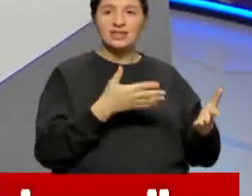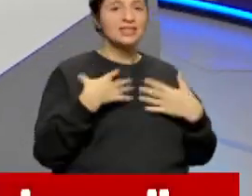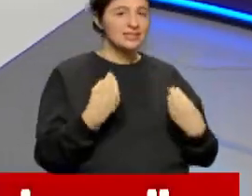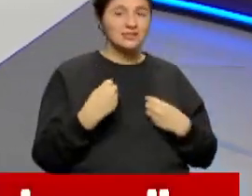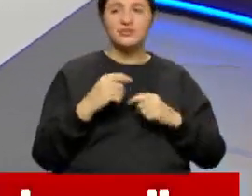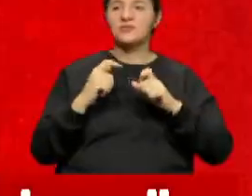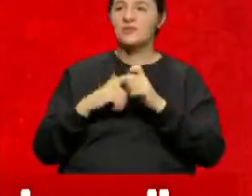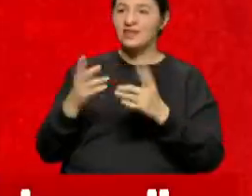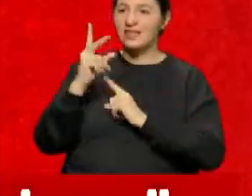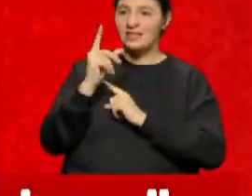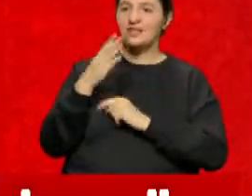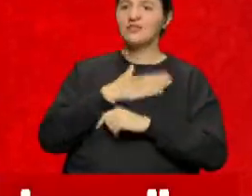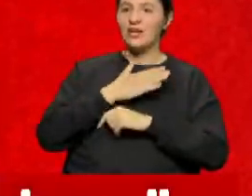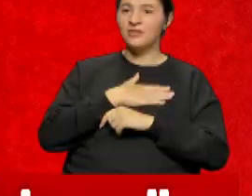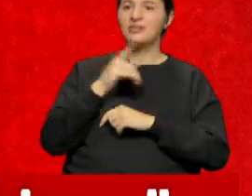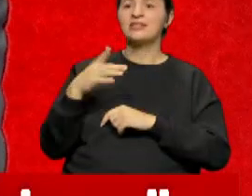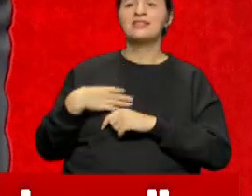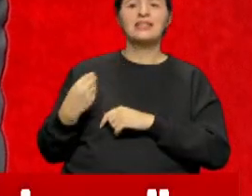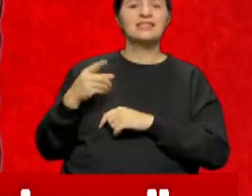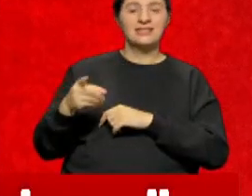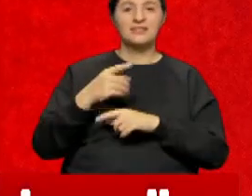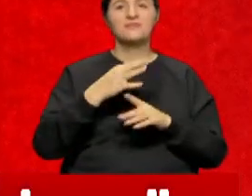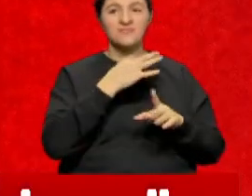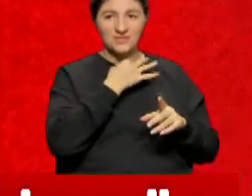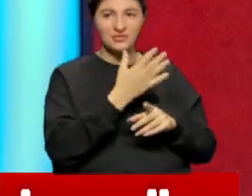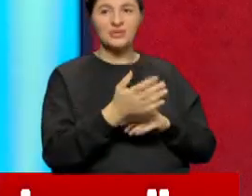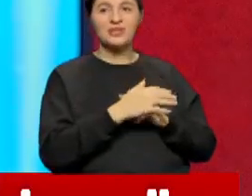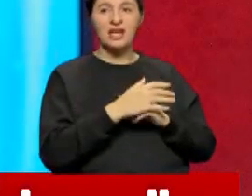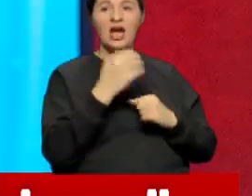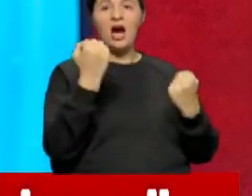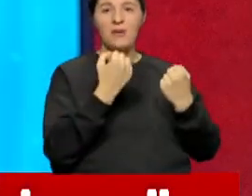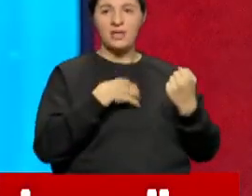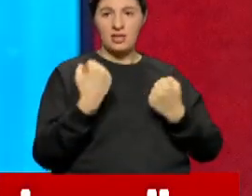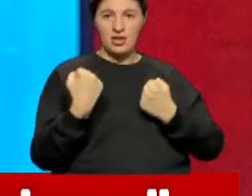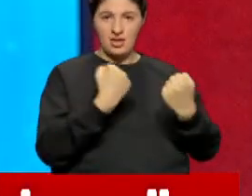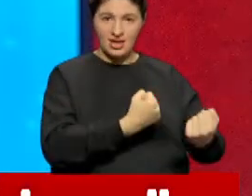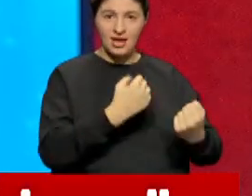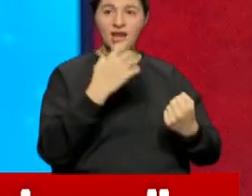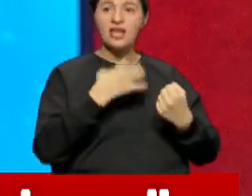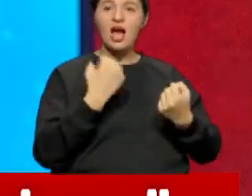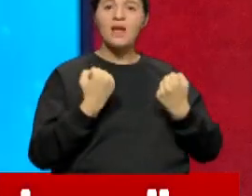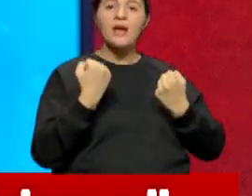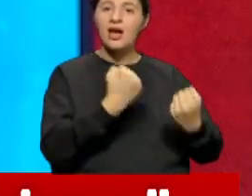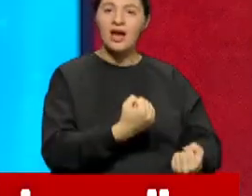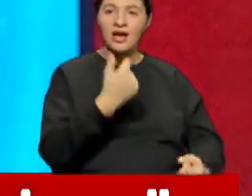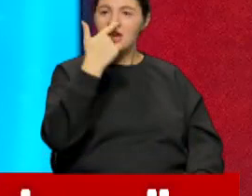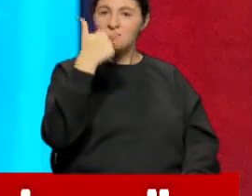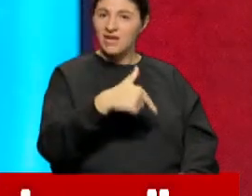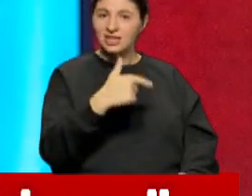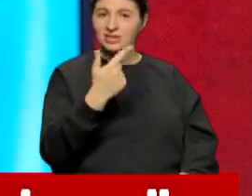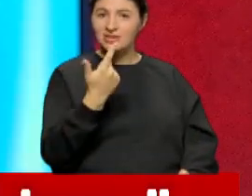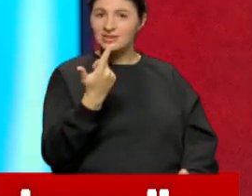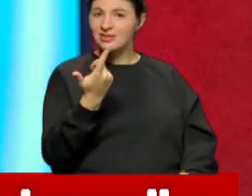Nasılsın Günaydın Sen nasılsın Teşekkürler aracınla geldin aracın da gelirken benzin